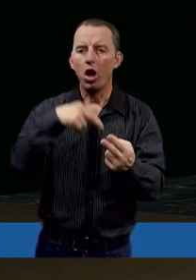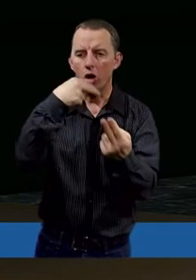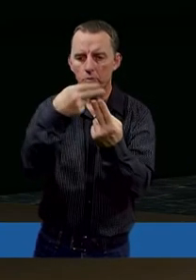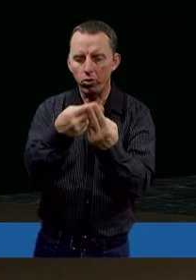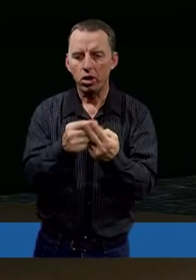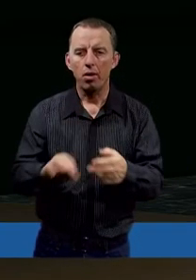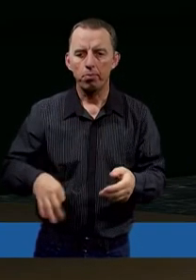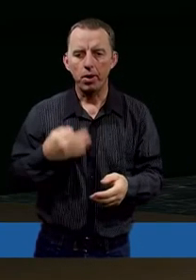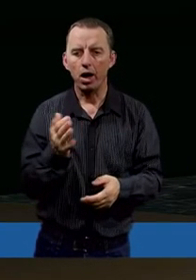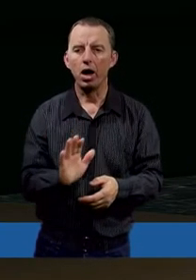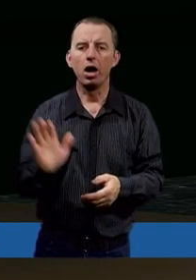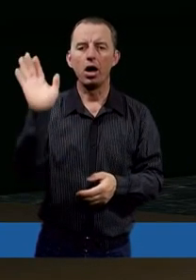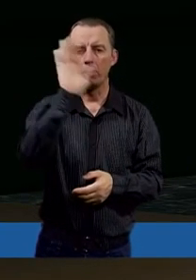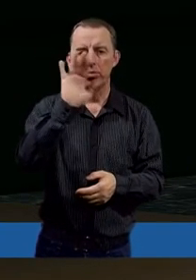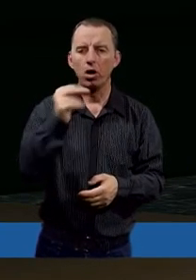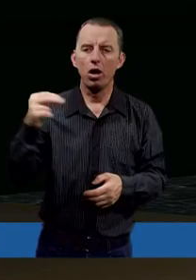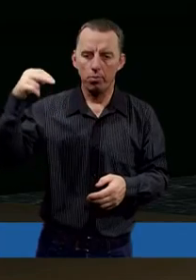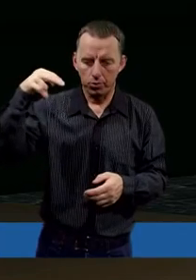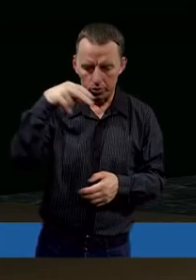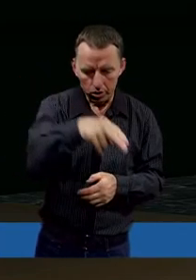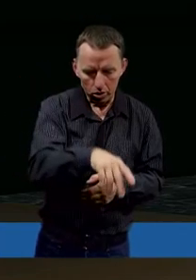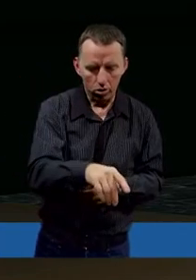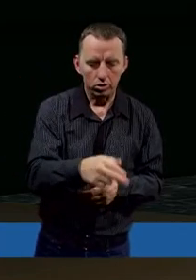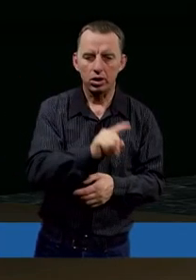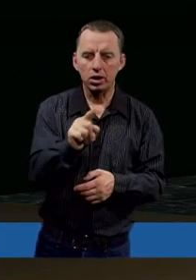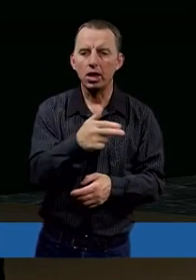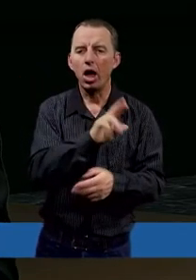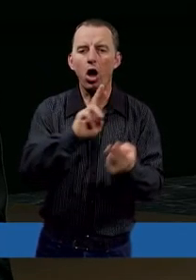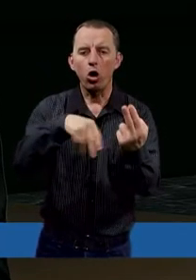Bóg przychodzi jednak z odpowiedzią.